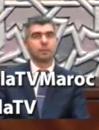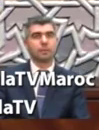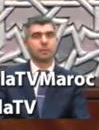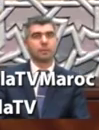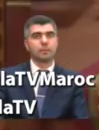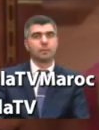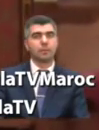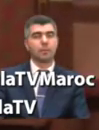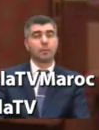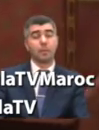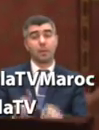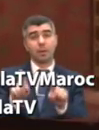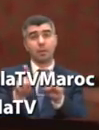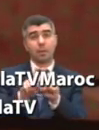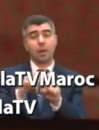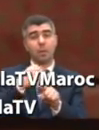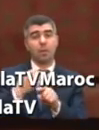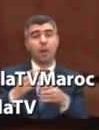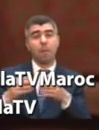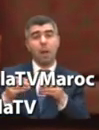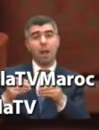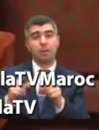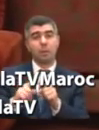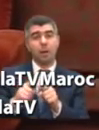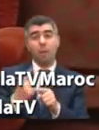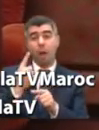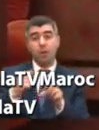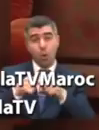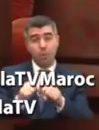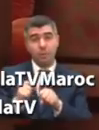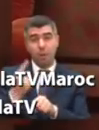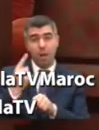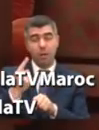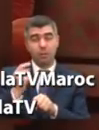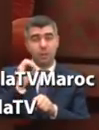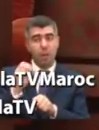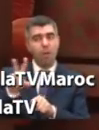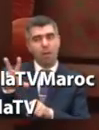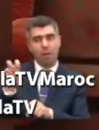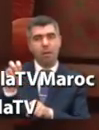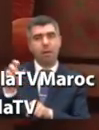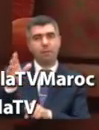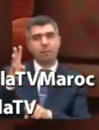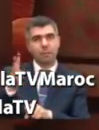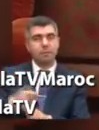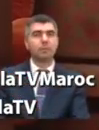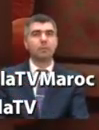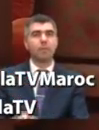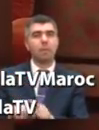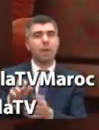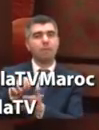على أي في إقليم الرحامنة ما كاينش غير الحبوب، يعني الحمد لله أنت كتعرف هذا الشيء سيدنا المحترم، كاين فلاحات